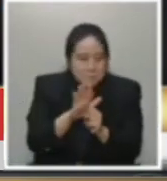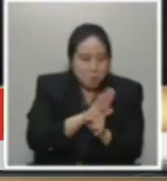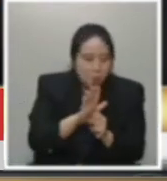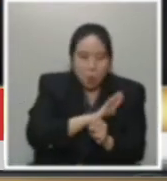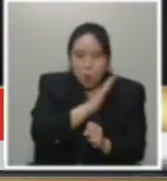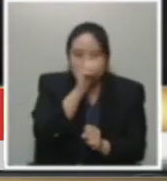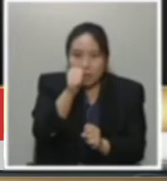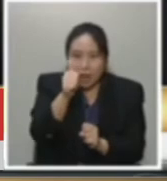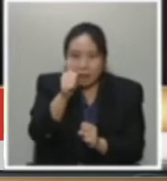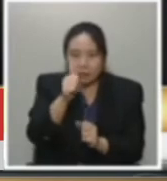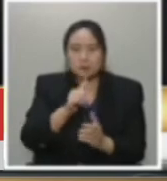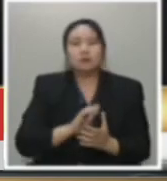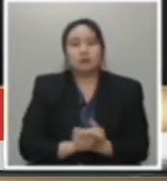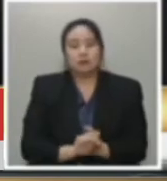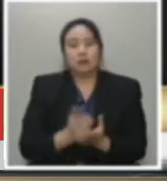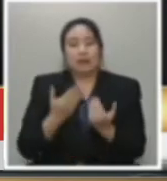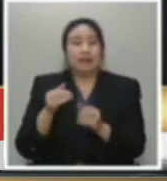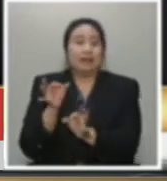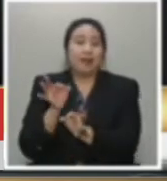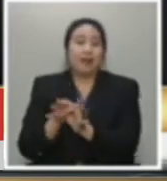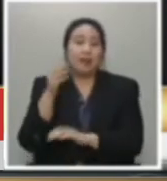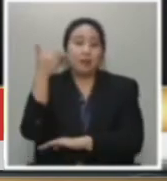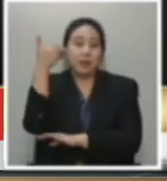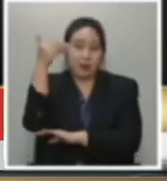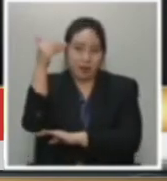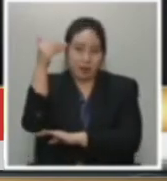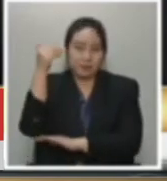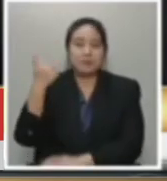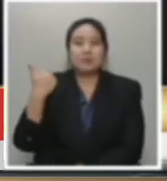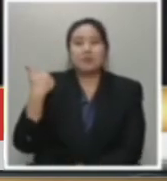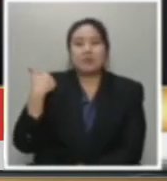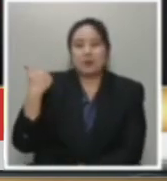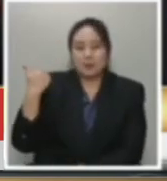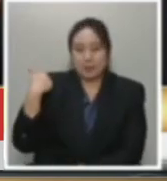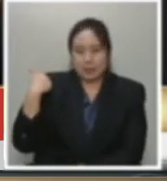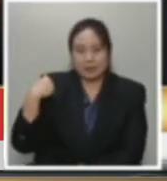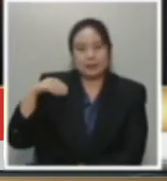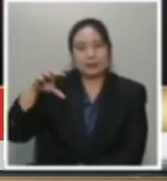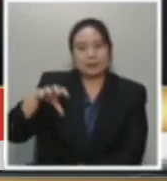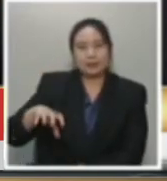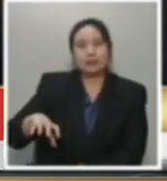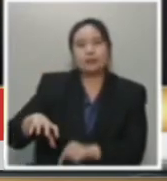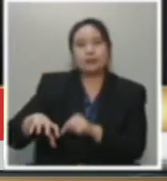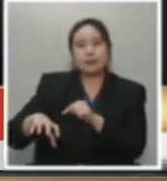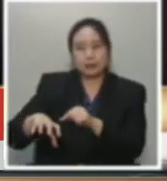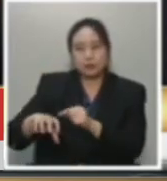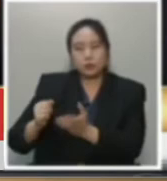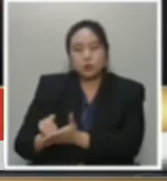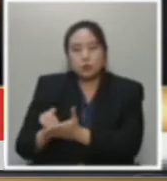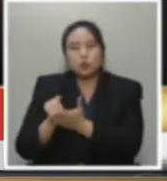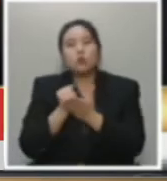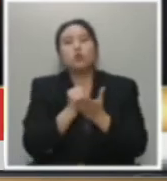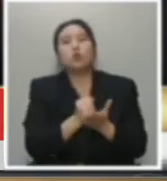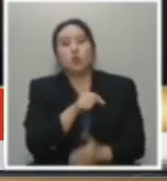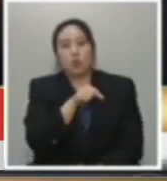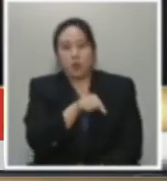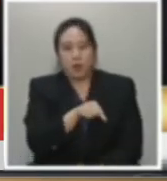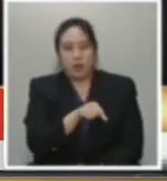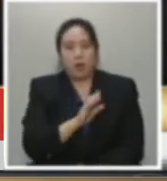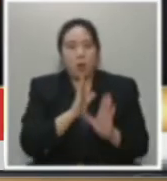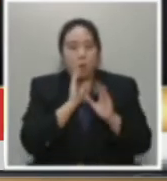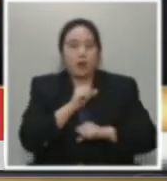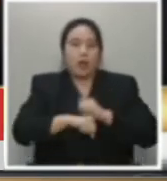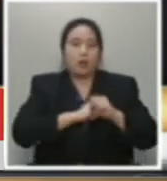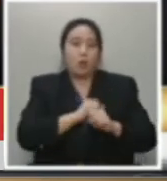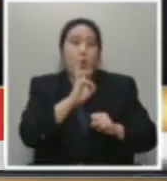ที่ทราบว่าธนาคารแห่งประเทศไทยนั้นมีคลินิกเพื่อที่จะช่วยหนี้ของผู้ที่เก